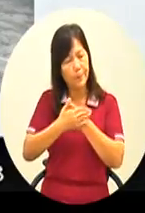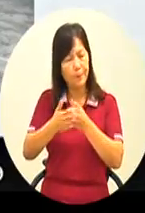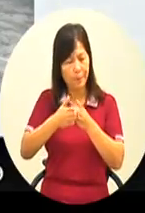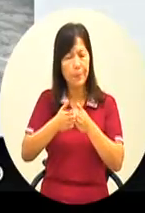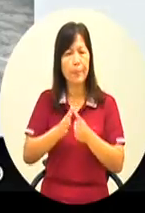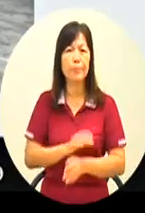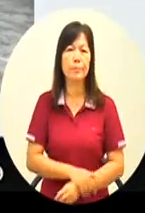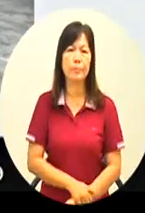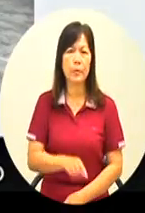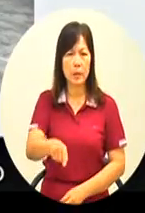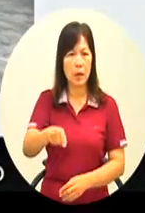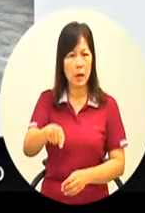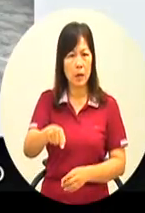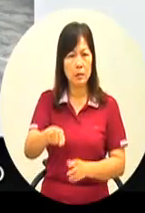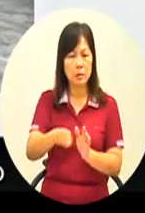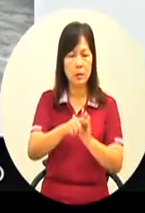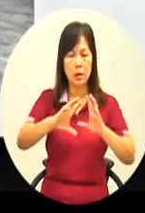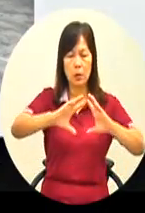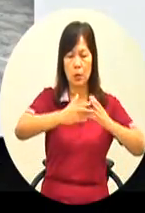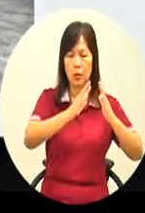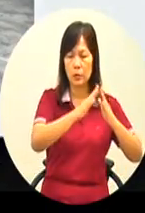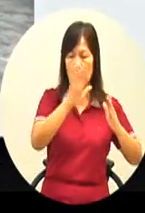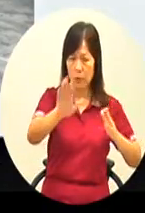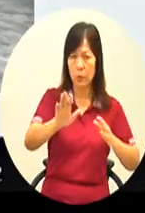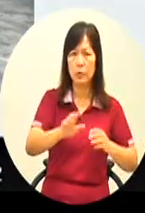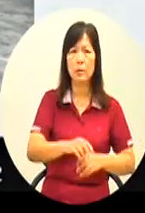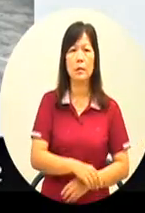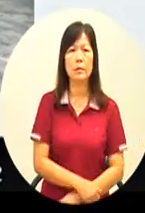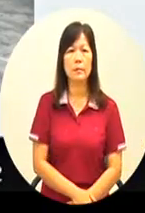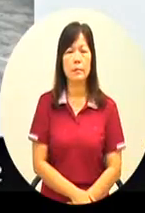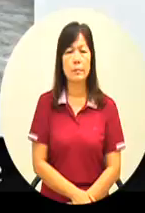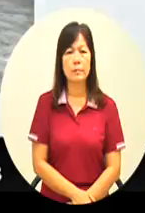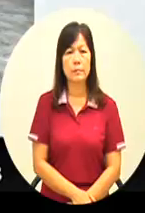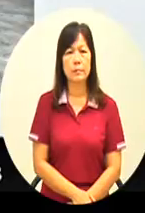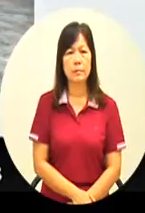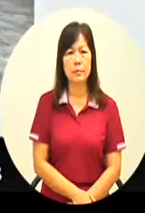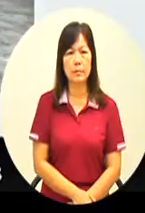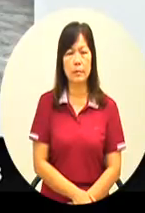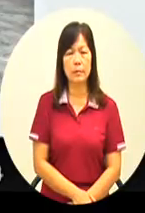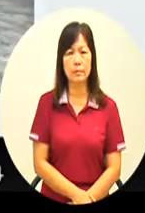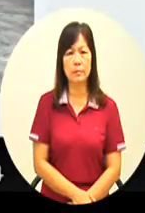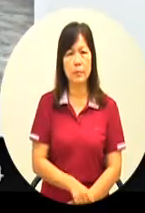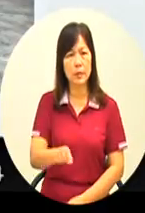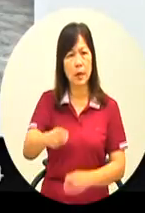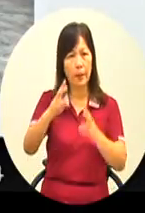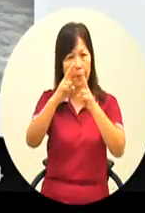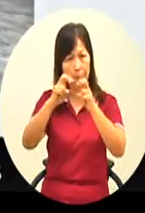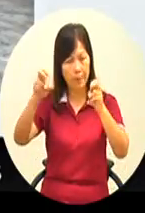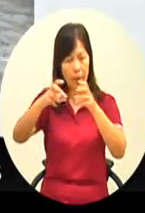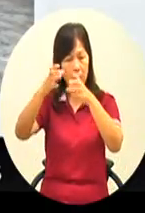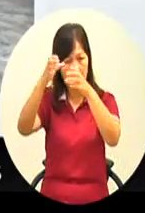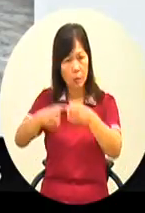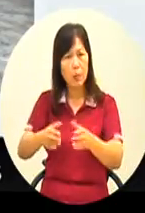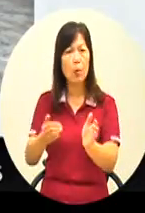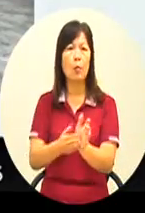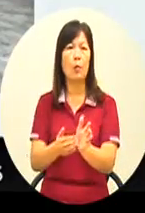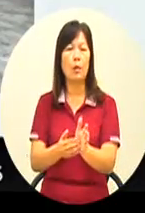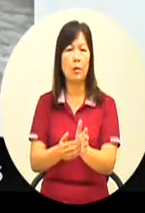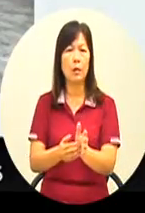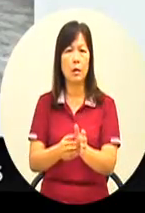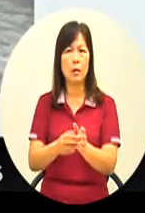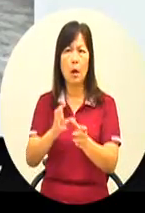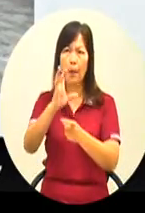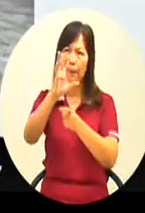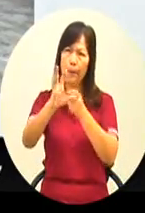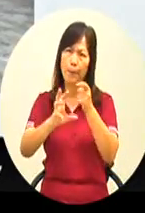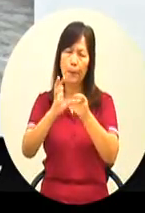呢，啊，它是属于国有地，啊，哦，那这个庙呢，它已经盖了大概